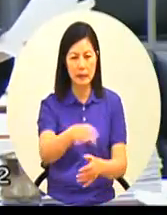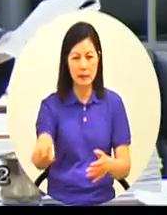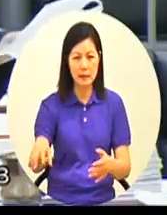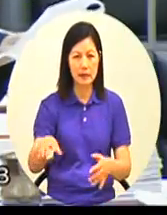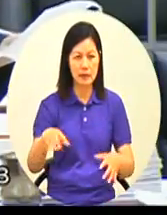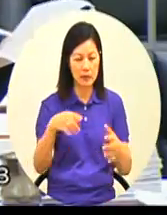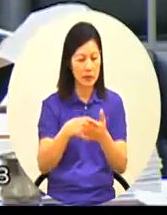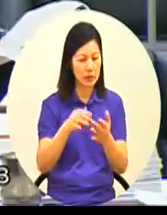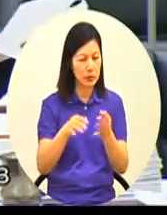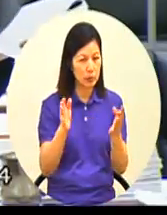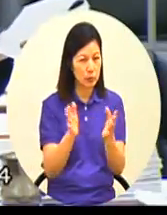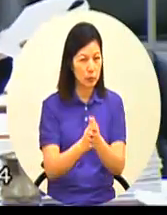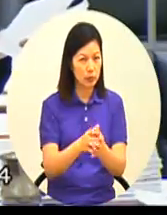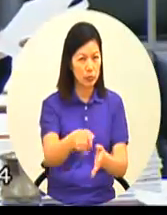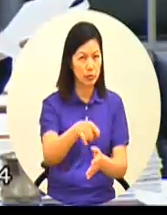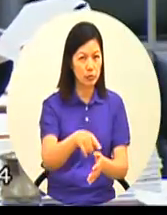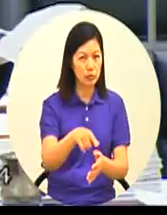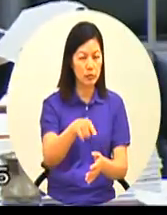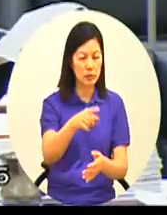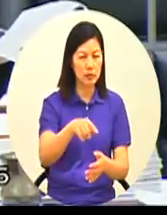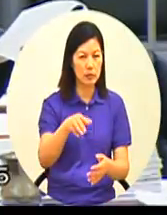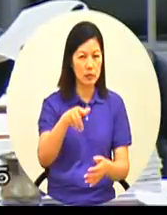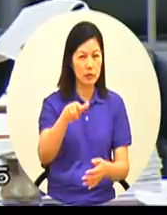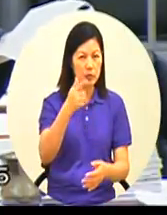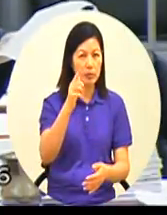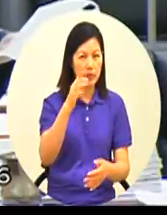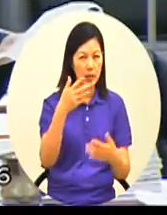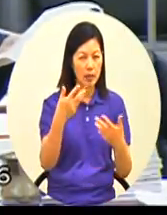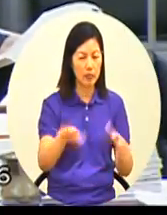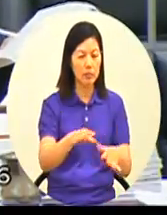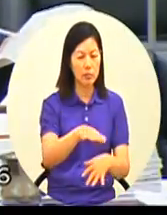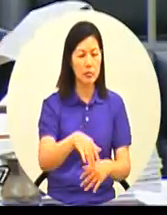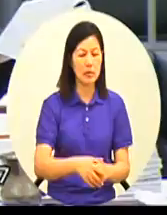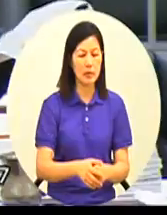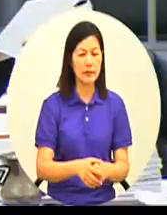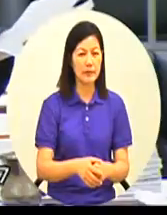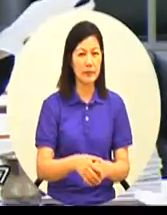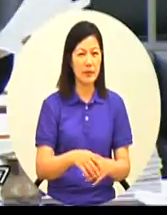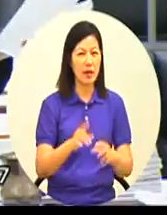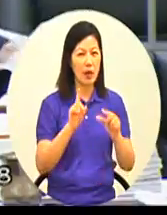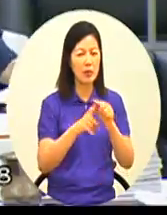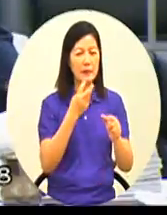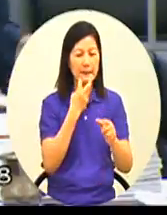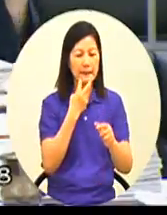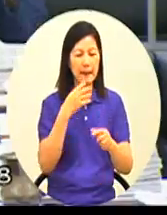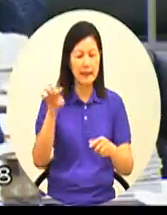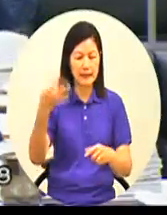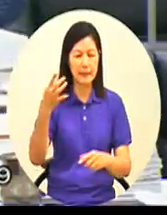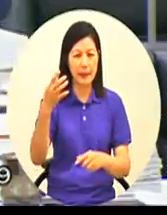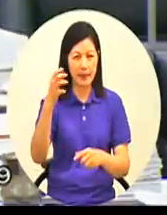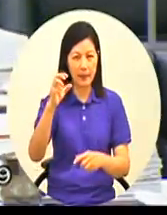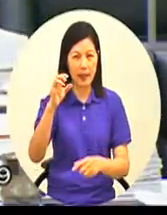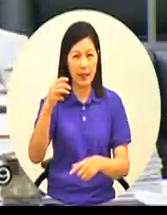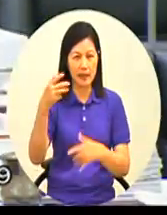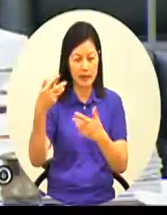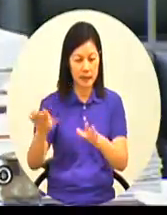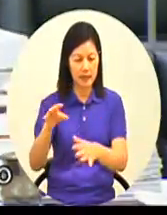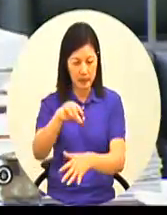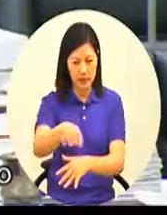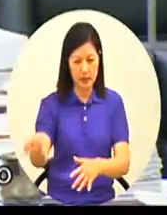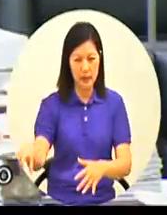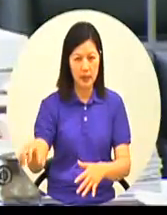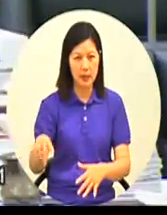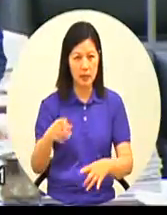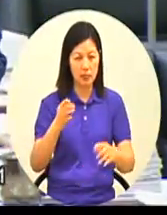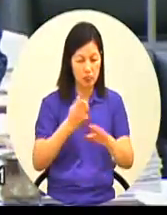710点，跟人家6000多点差了几倍。中央做的就480几个点，就超过一半了。所